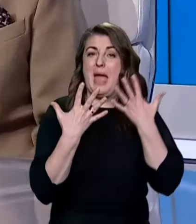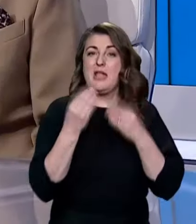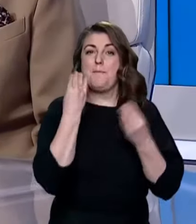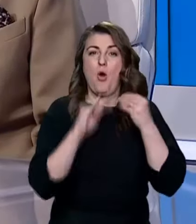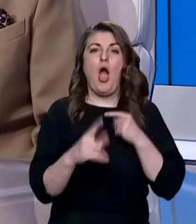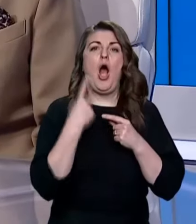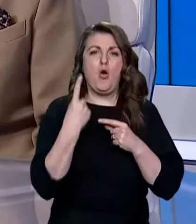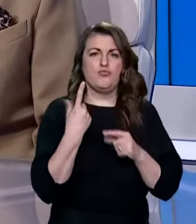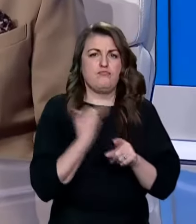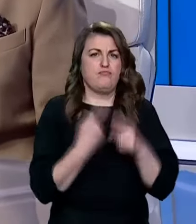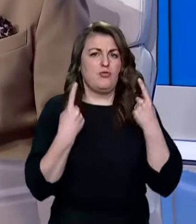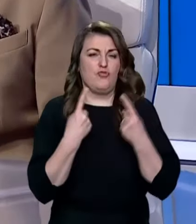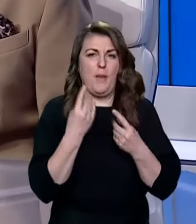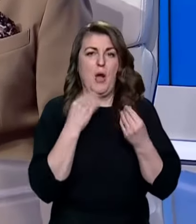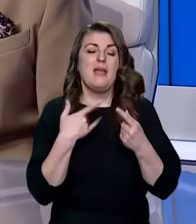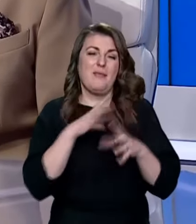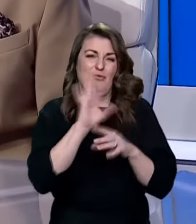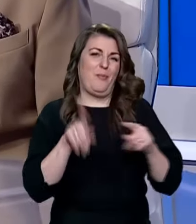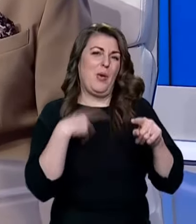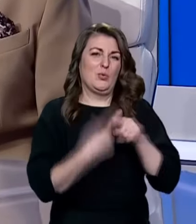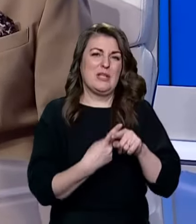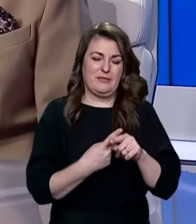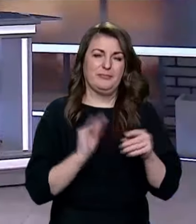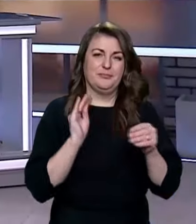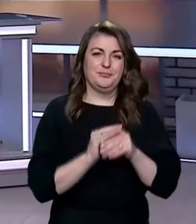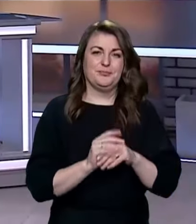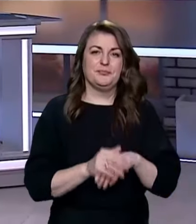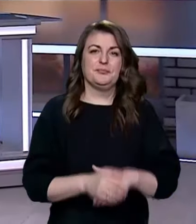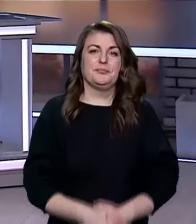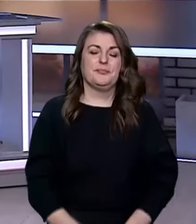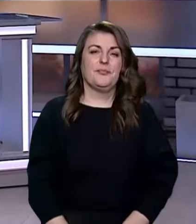покращення, а 1% про суттєво. Я їх просто сплюсувала, додала їх.